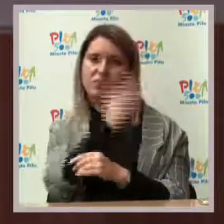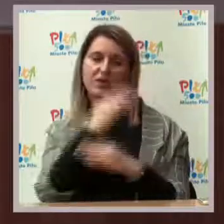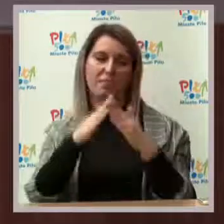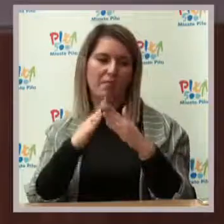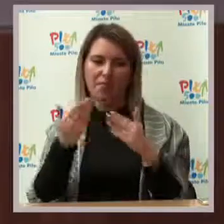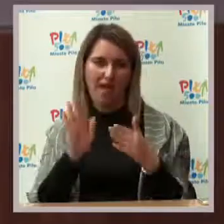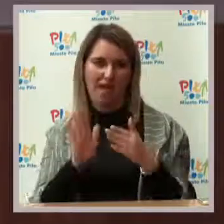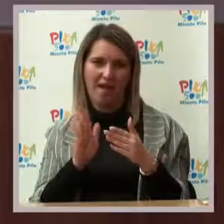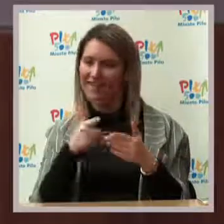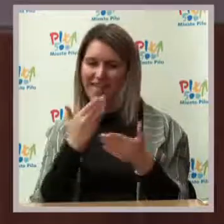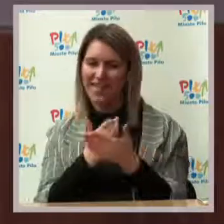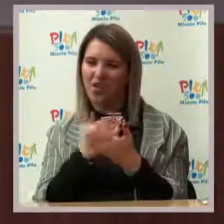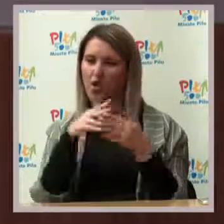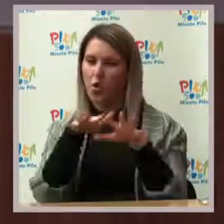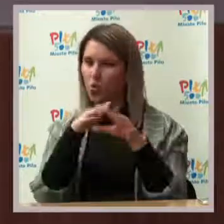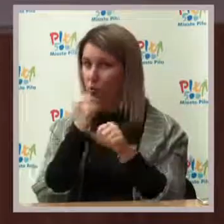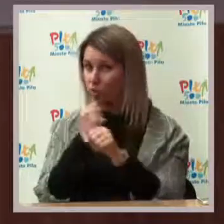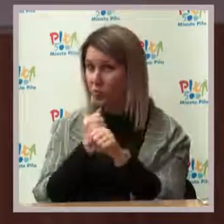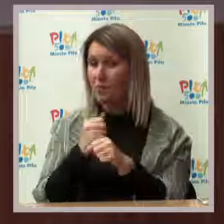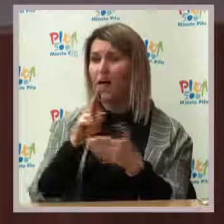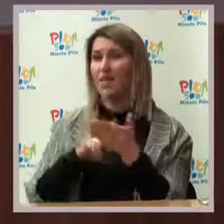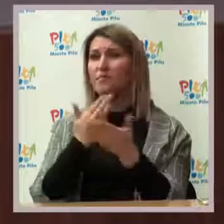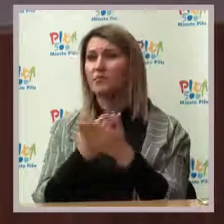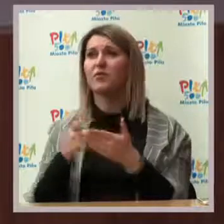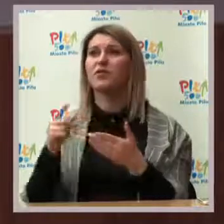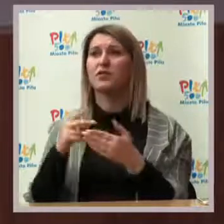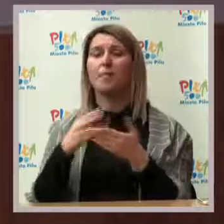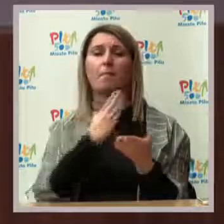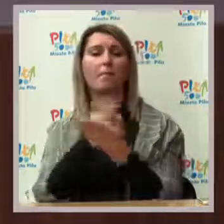udzielana właściwie nieustannie i przez całą dobę.